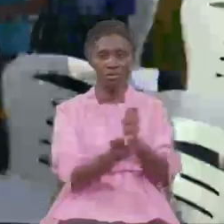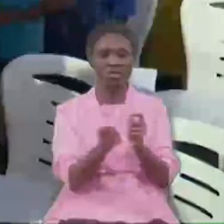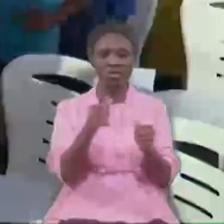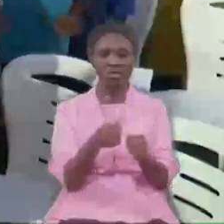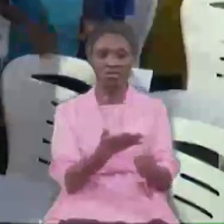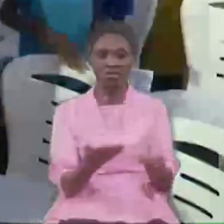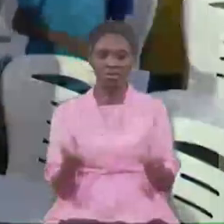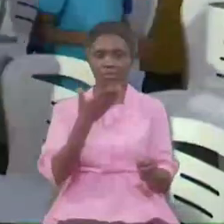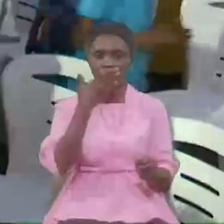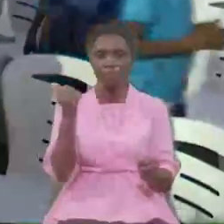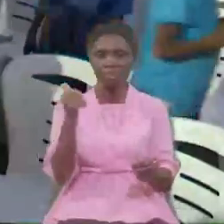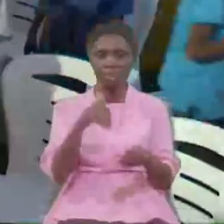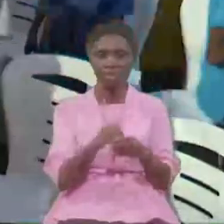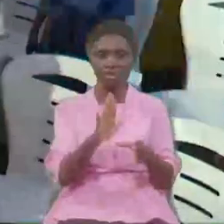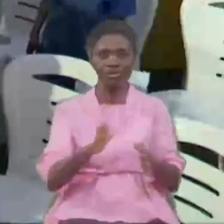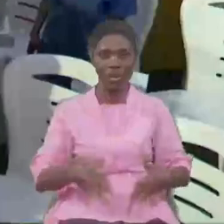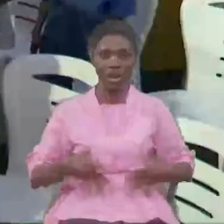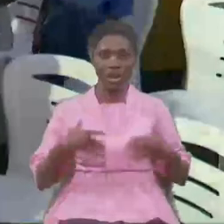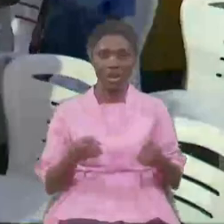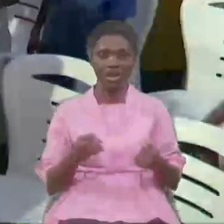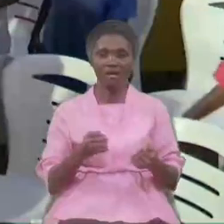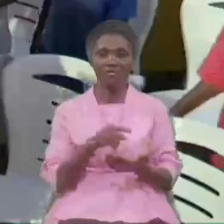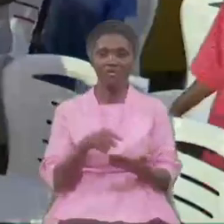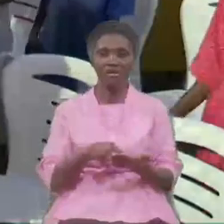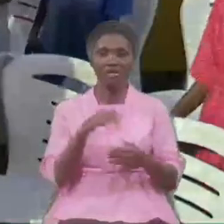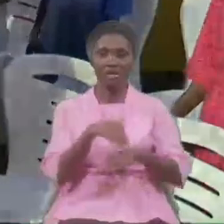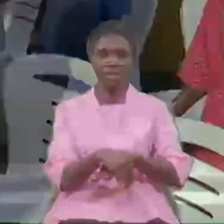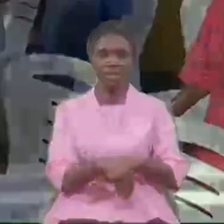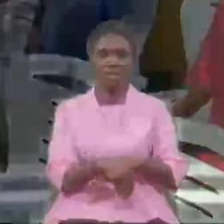va tout transformer dans votre vie ce soir.